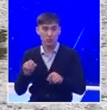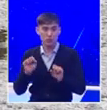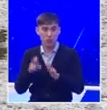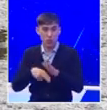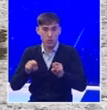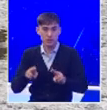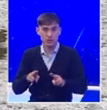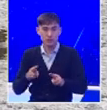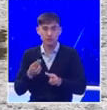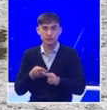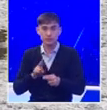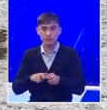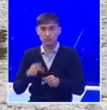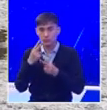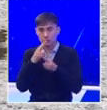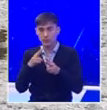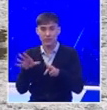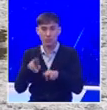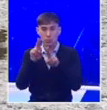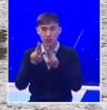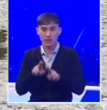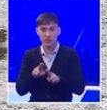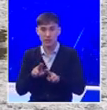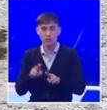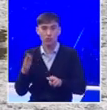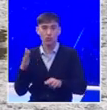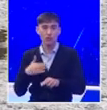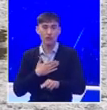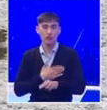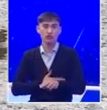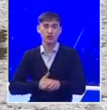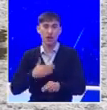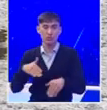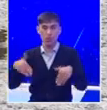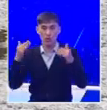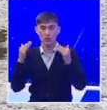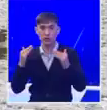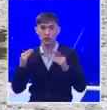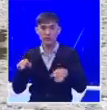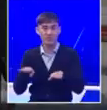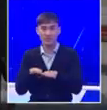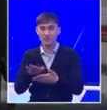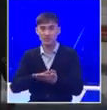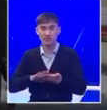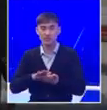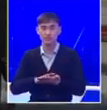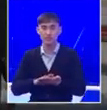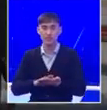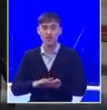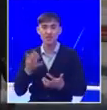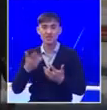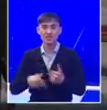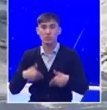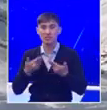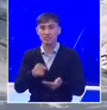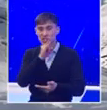опасность зато если четко следует всем правилам удовольствие от полета получаешь ни с чем не сравнимое среди представительниц